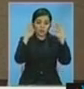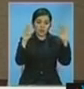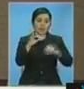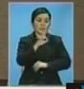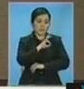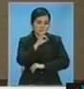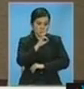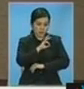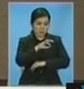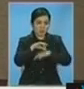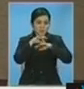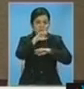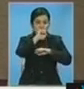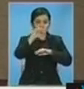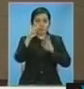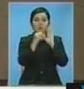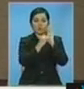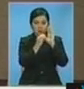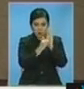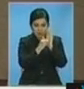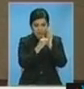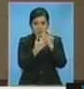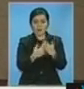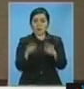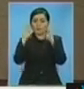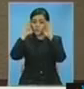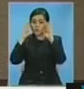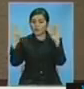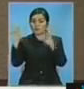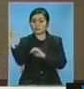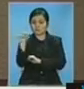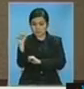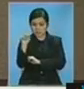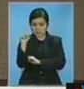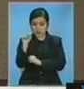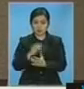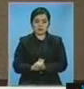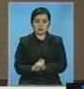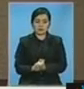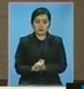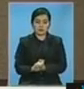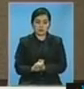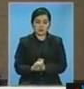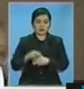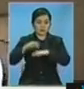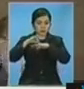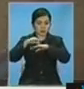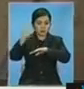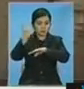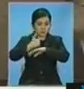าชิกวุฒิสภากรุงเทพมหานครและเคยดำรงตำแหน่งผู้แทนกันค้าถึง5ปีค่ะ